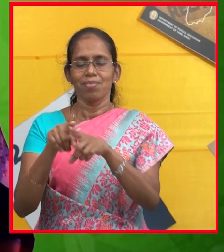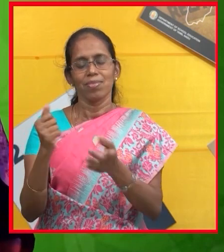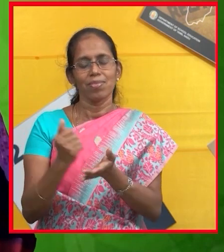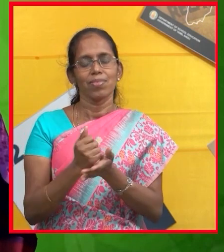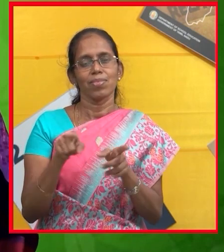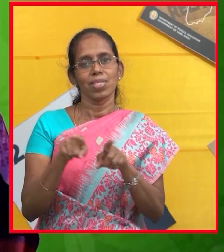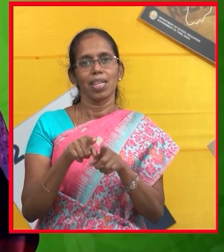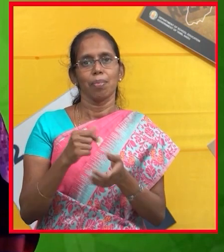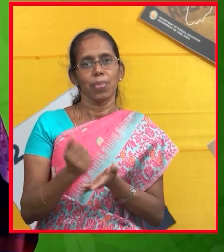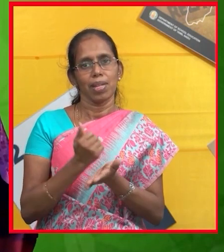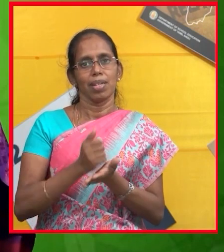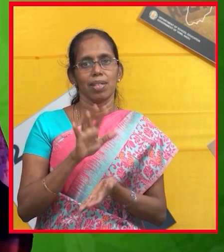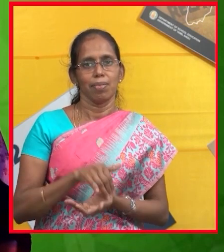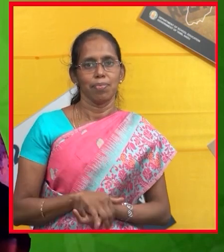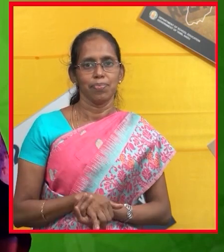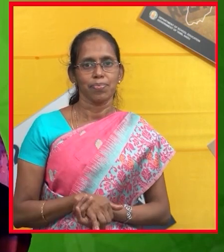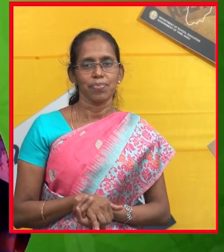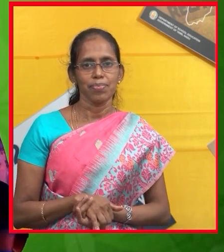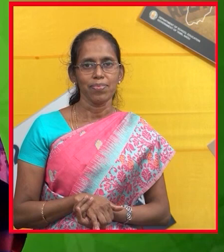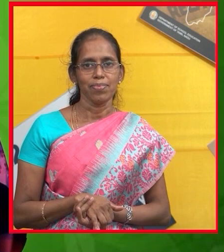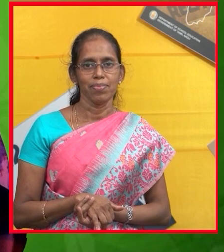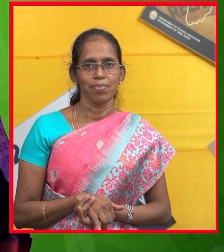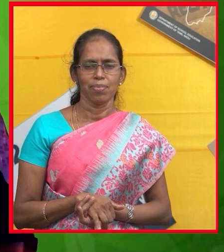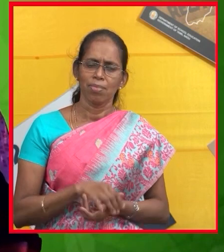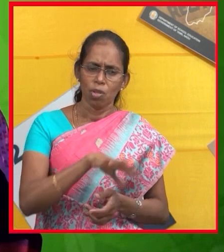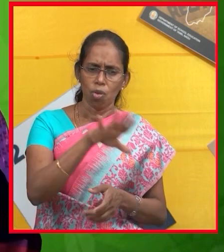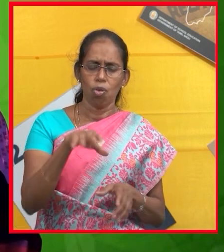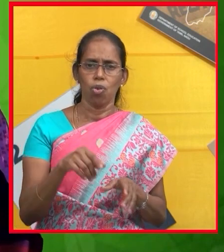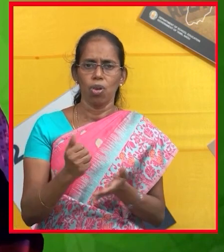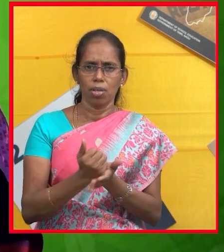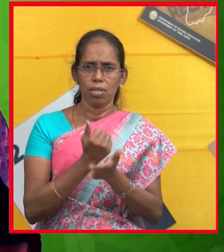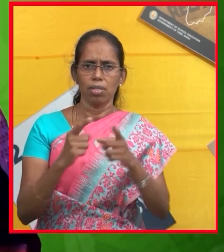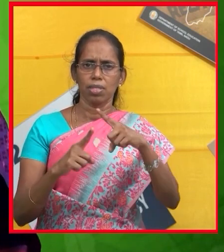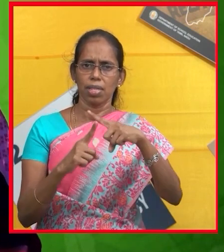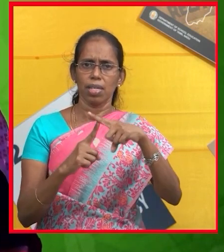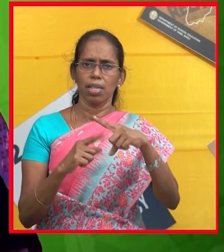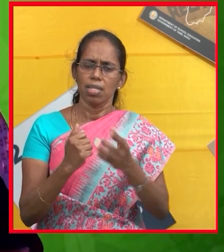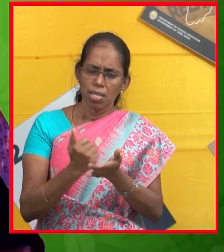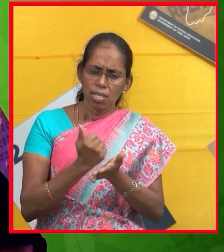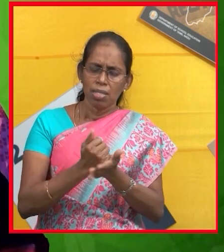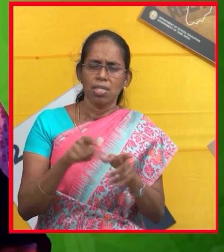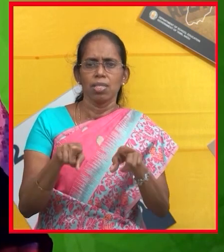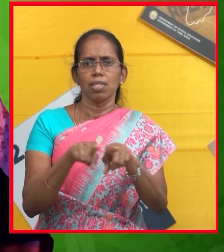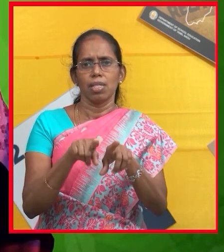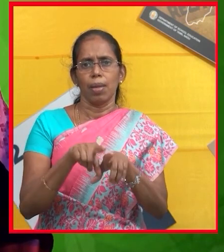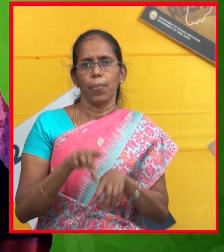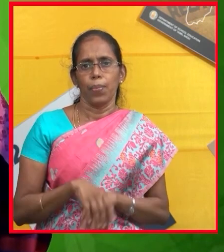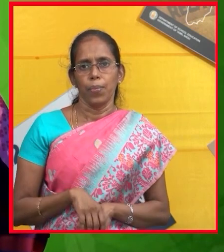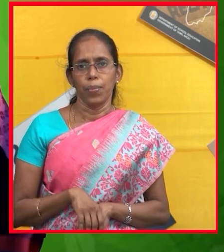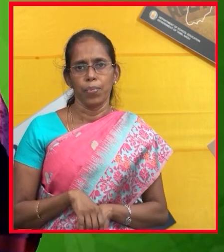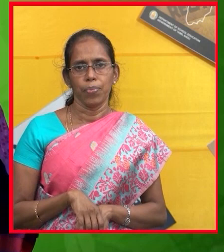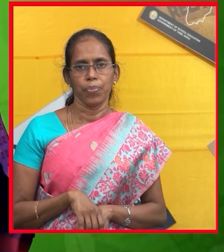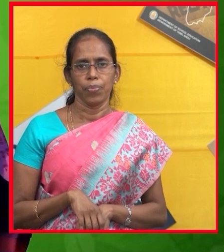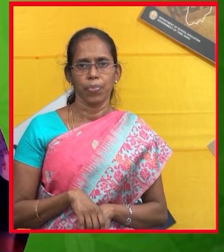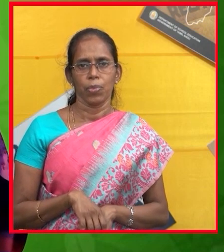கூட குறைச்சோலாம் என்ன செய்ய போகிறதில்ல, கொடுக்க போகிறதில்ல. இப்போ அதை தான் சொல்கிறாங்க, எல்லாருக்கும் ஒரே மாதிரி தான் கொடுத்தாங்க. இப்போ இதில் இந்த வார்த்தையை ஏன் நான் திரும்ப சொல்கிறேன் அப்படின்னா,